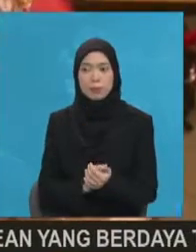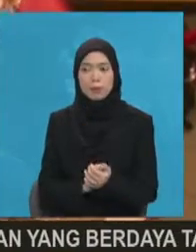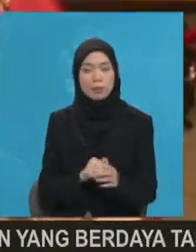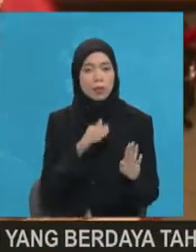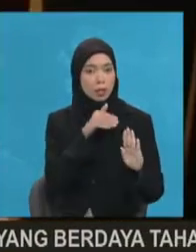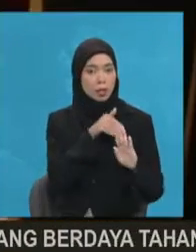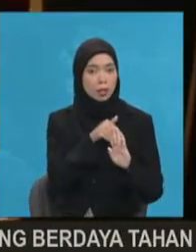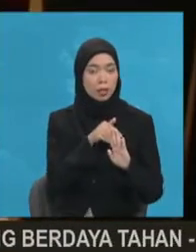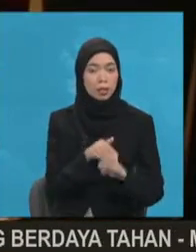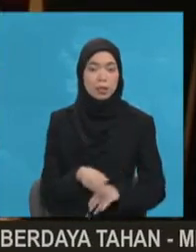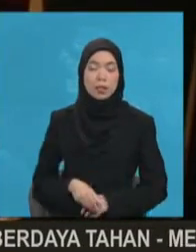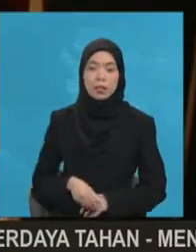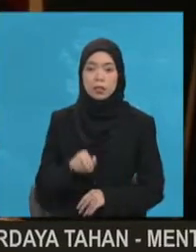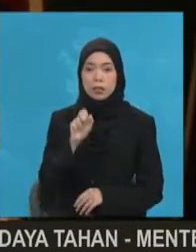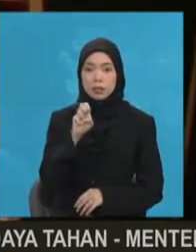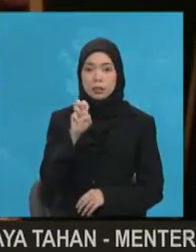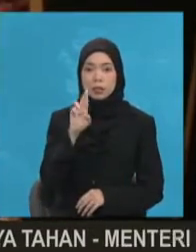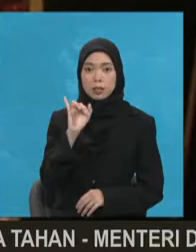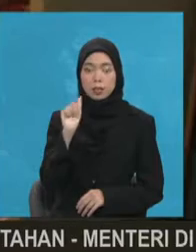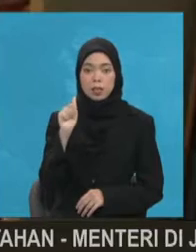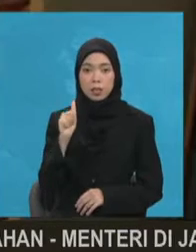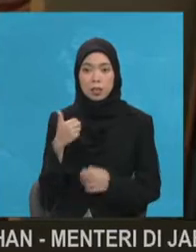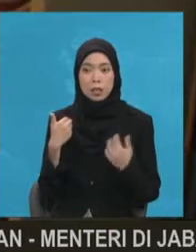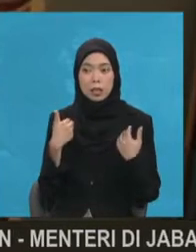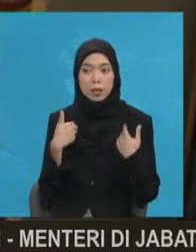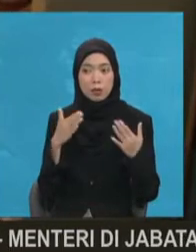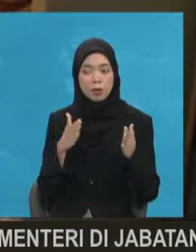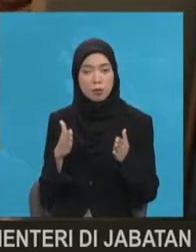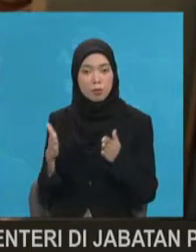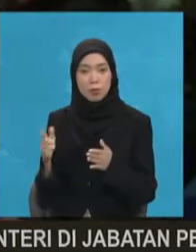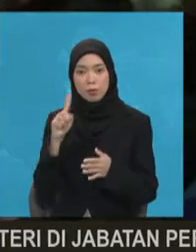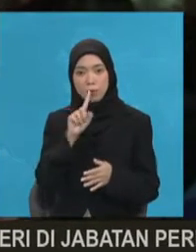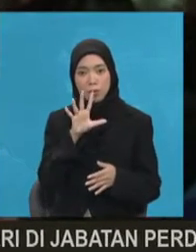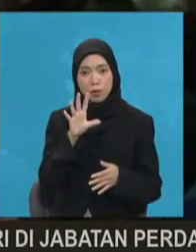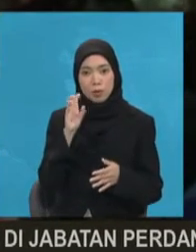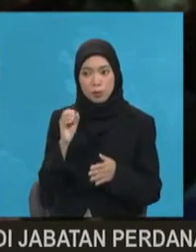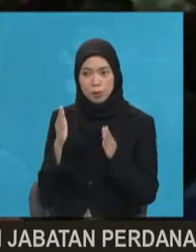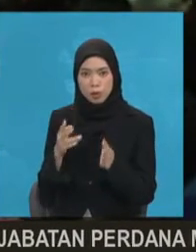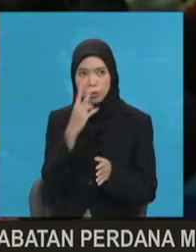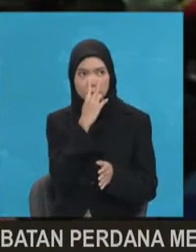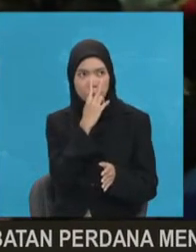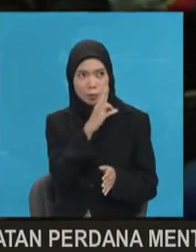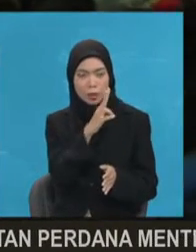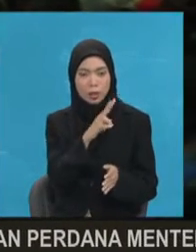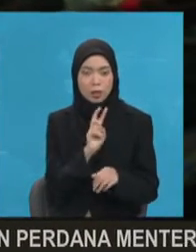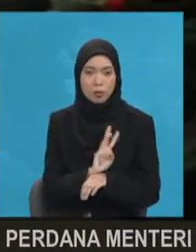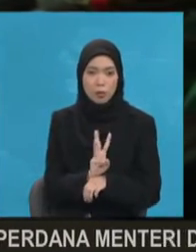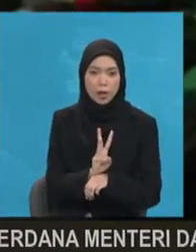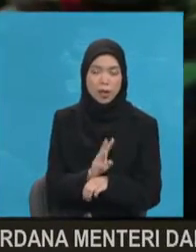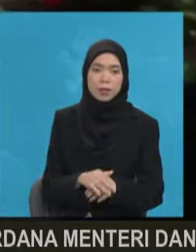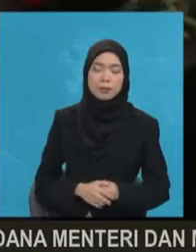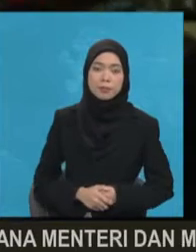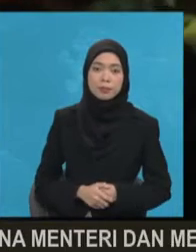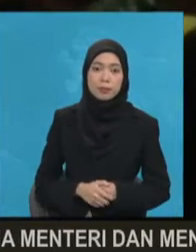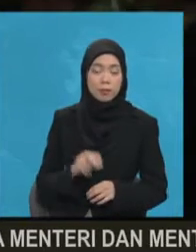sini Mas Surya disaksikan oleh 150 orang termasuk meresan artis tempatan film ini akan ditayangkan secara